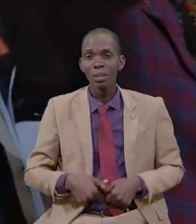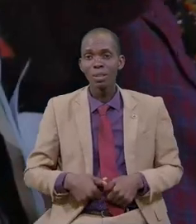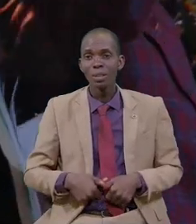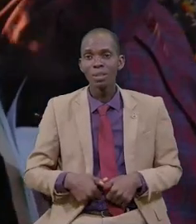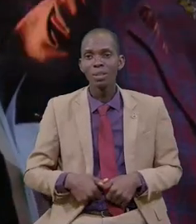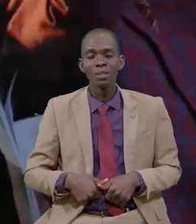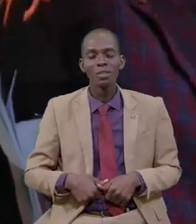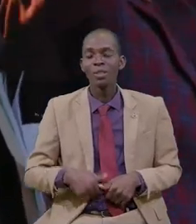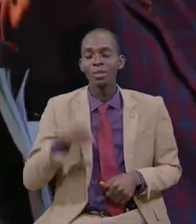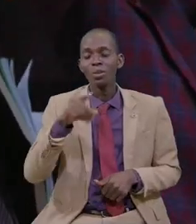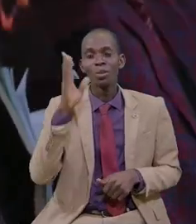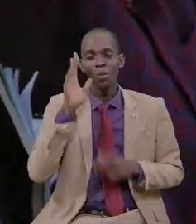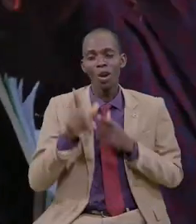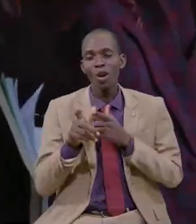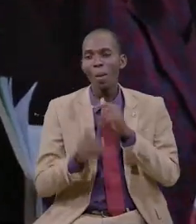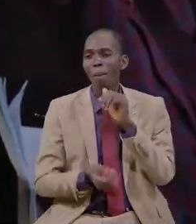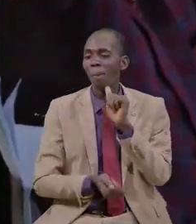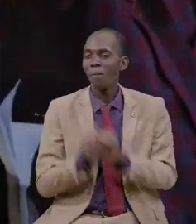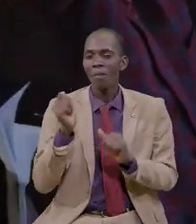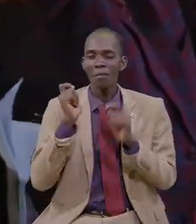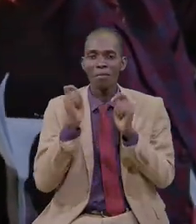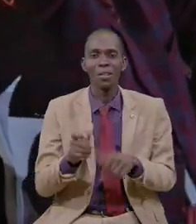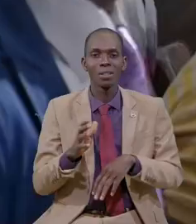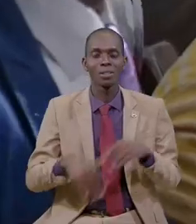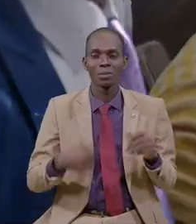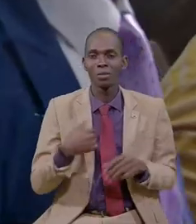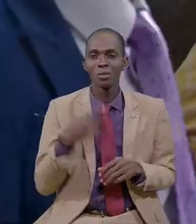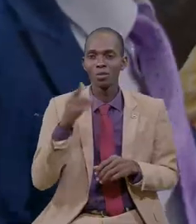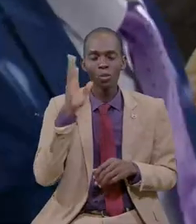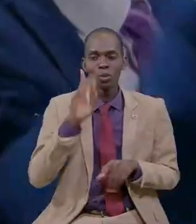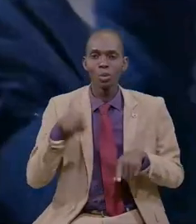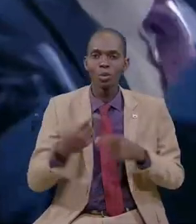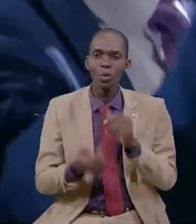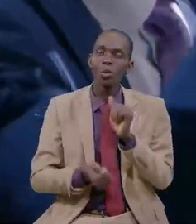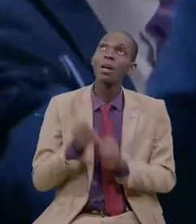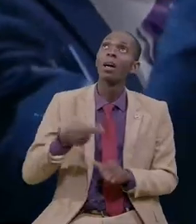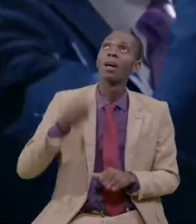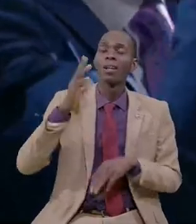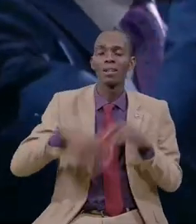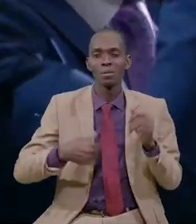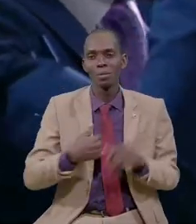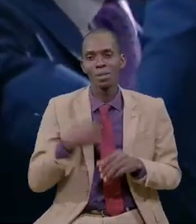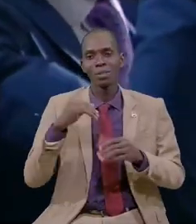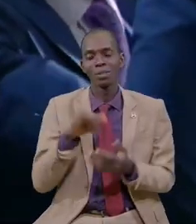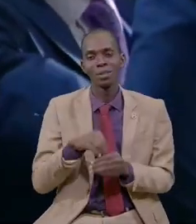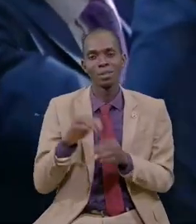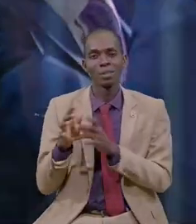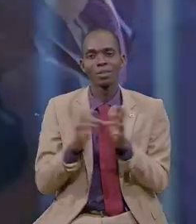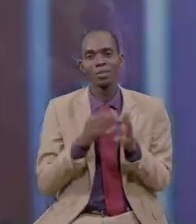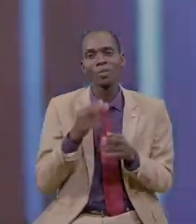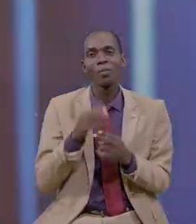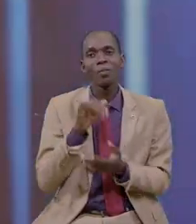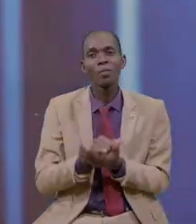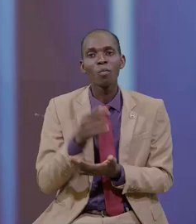Tu vas courir plus rapidement. Tu iras plus haut. C'est ce dont nous avons